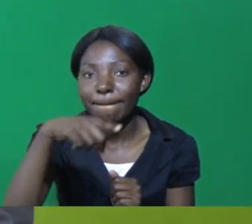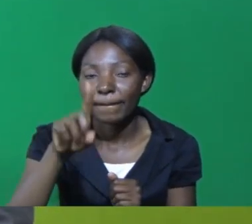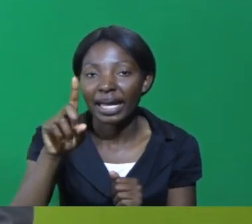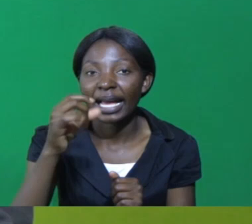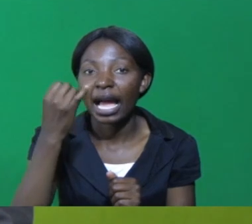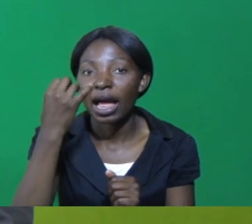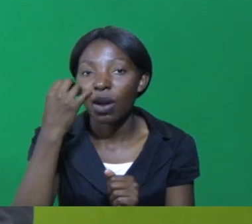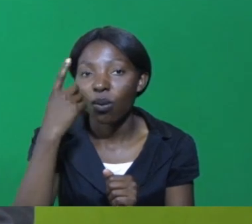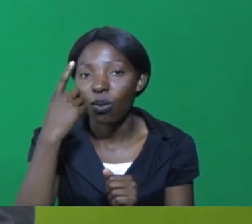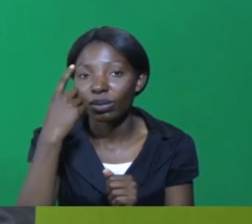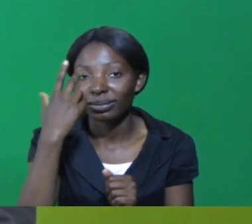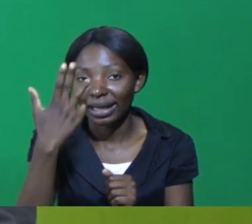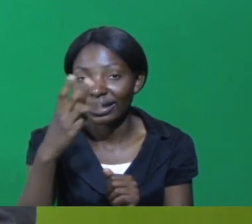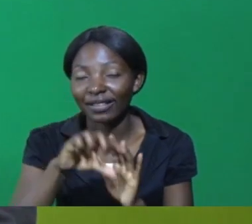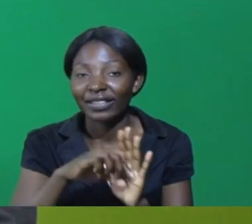verse 31 na 32.